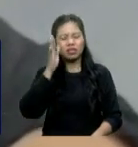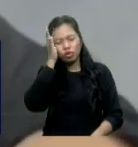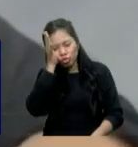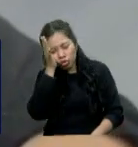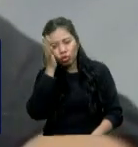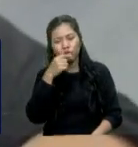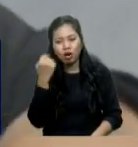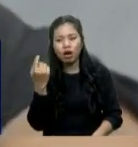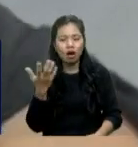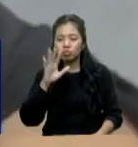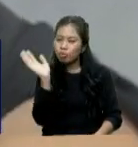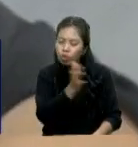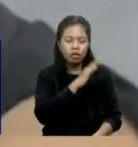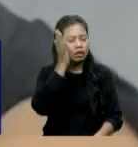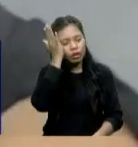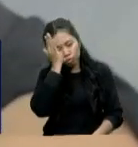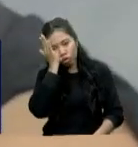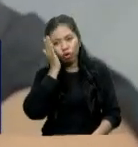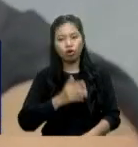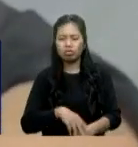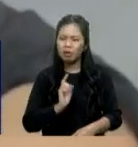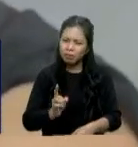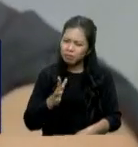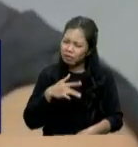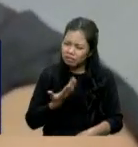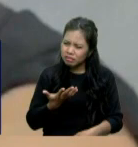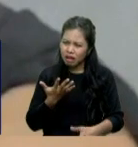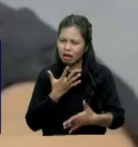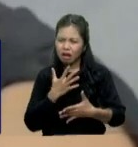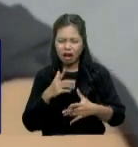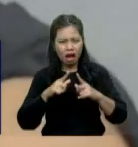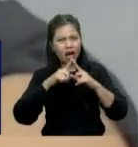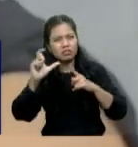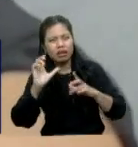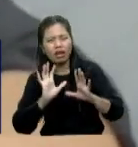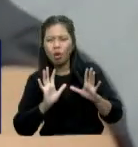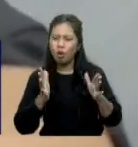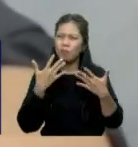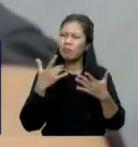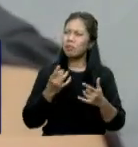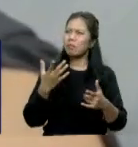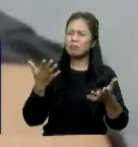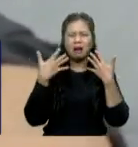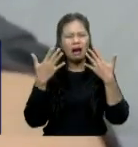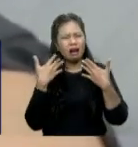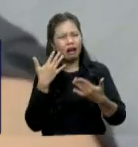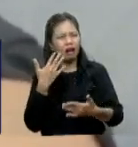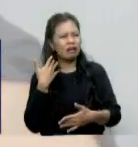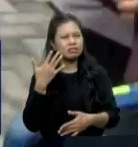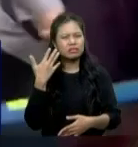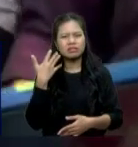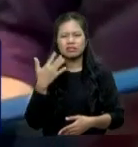Posisinya pada tidur. Tapi itu udah nggak enak rasanya. AC-nya nggak nyala, cuma kipas doang. Jadi kayak gajul-gajul